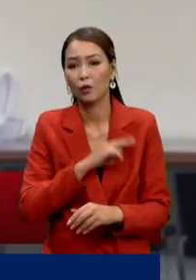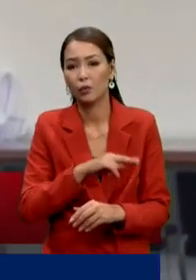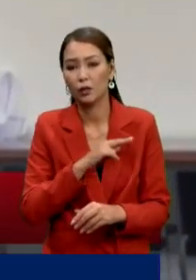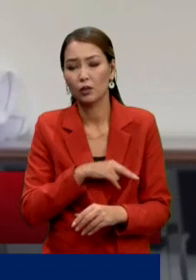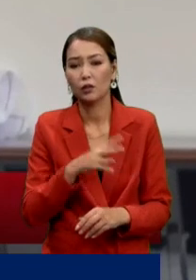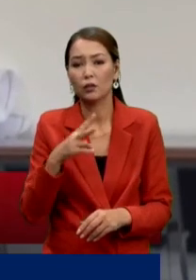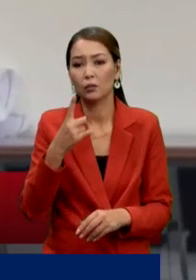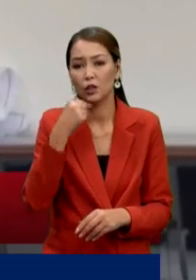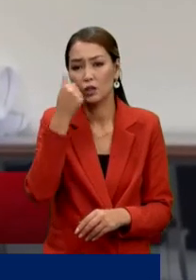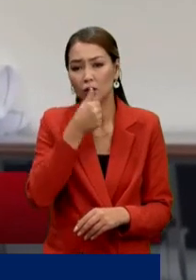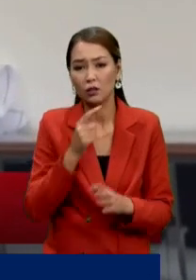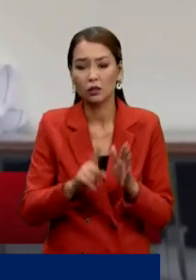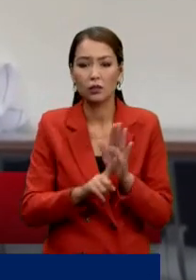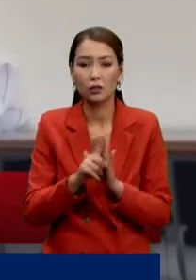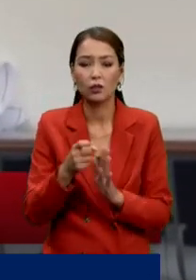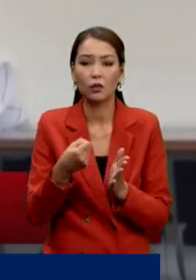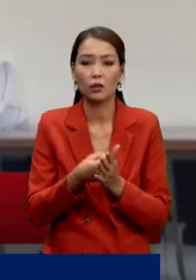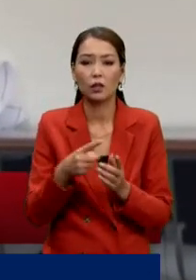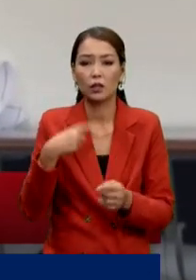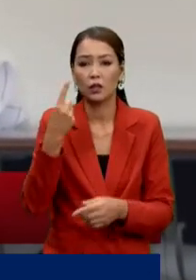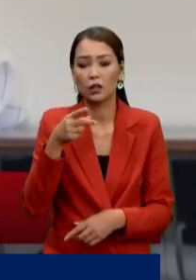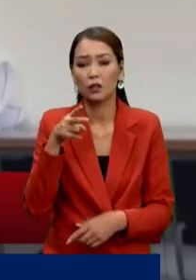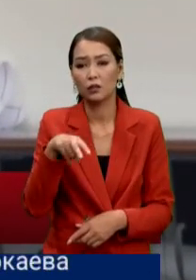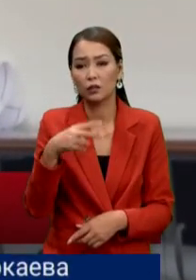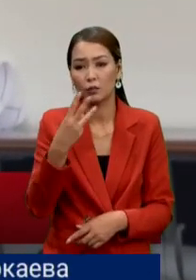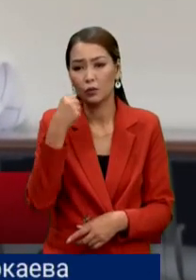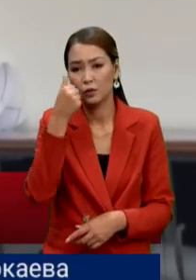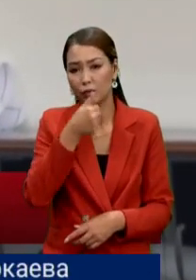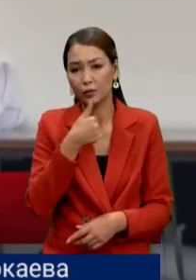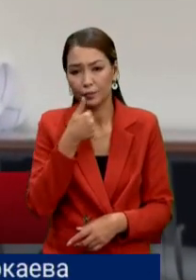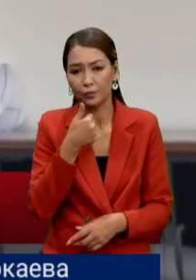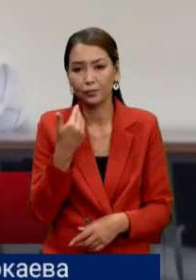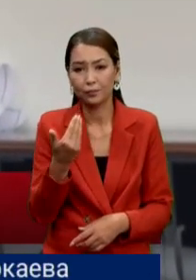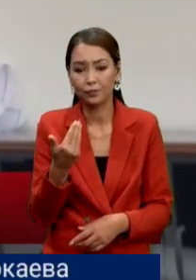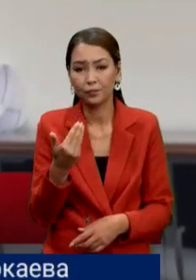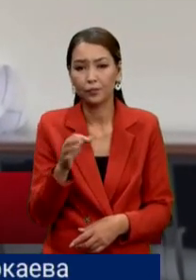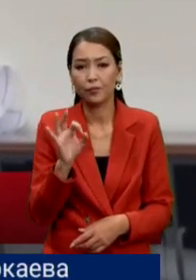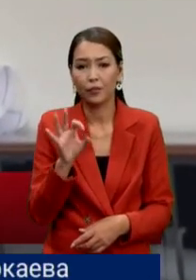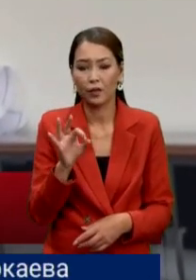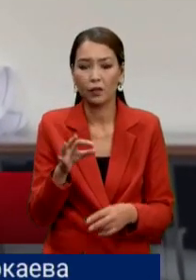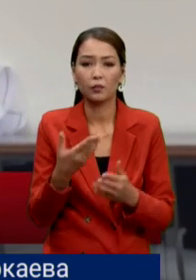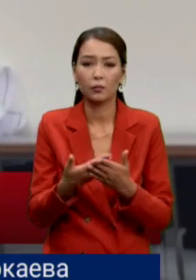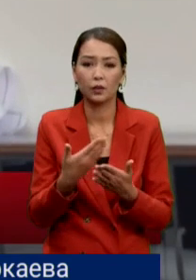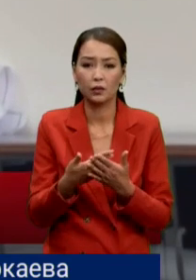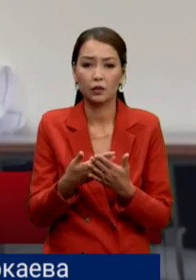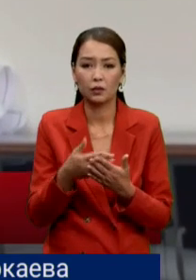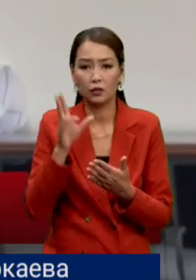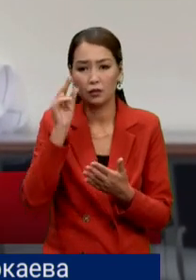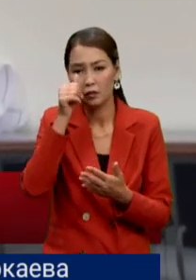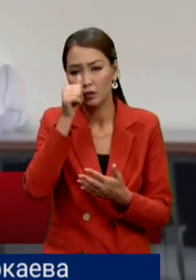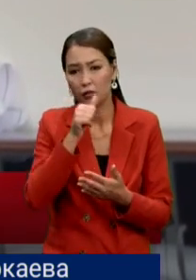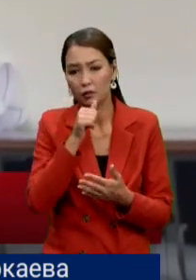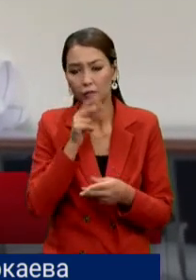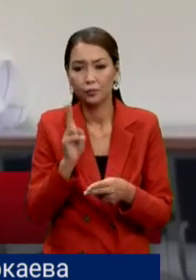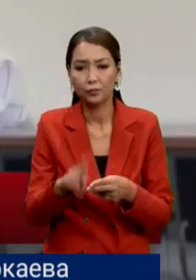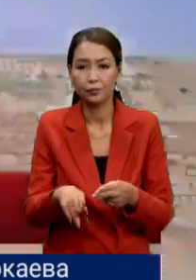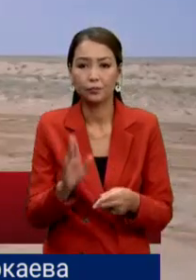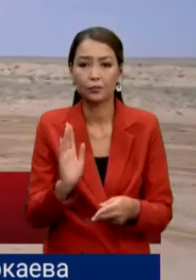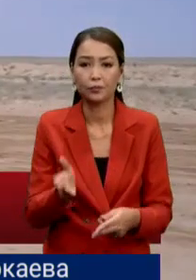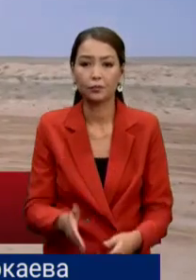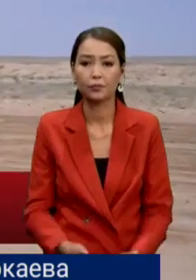жылы басталды, келесі 23 жылы Алла қаласа Қызан ауылына жеткізіп жолды аяқтаймыз деп жоспарлап